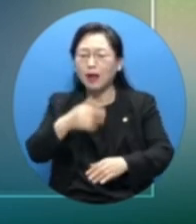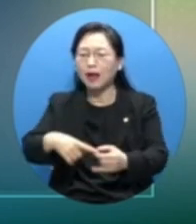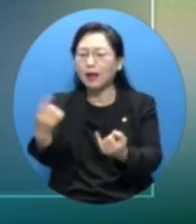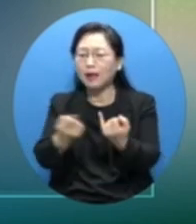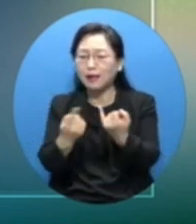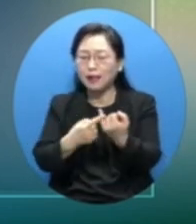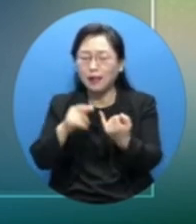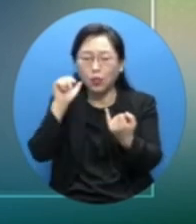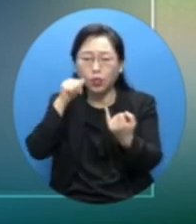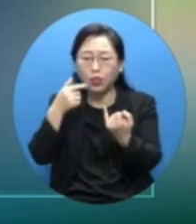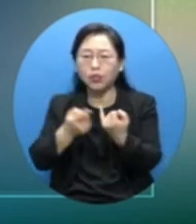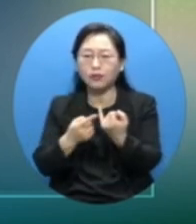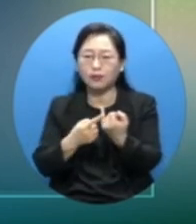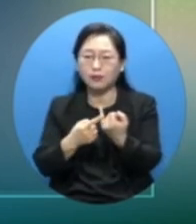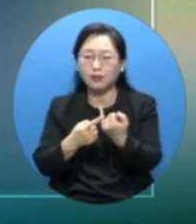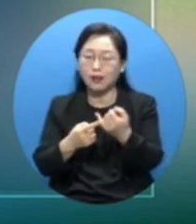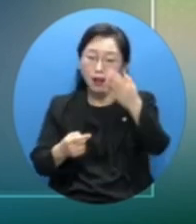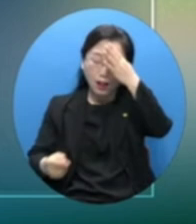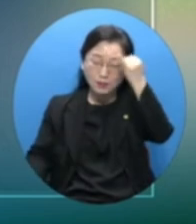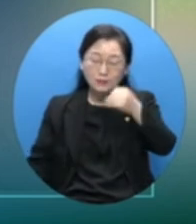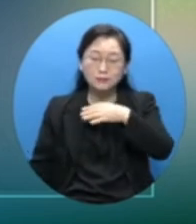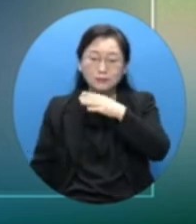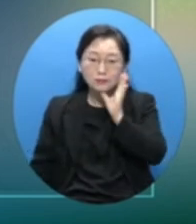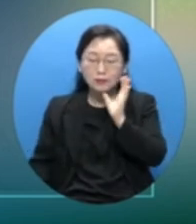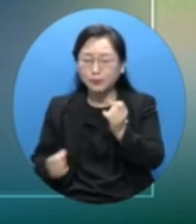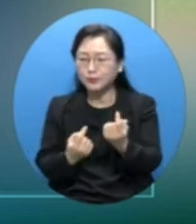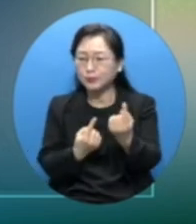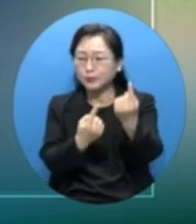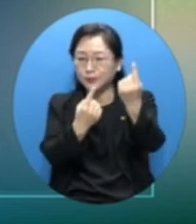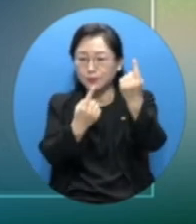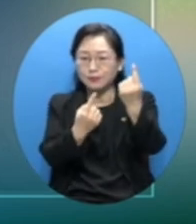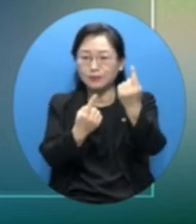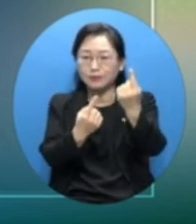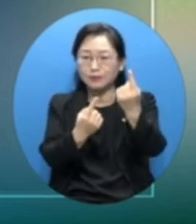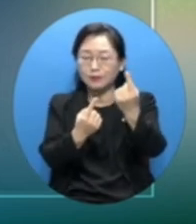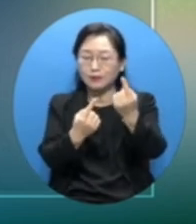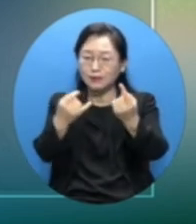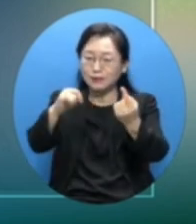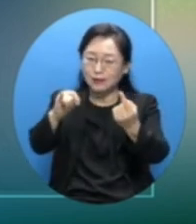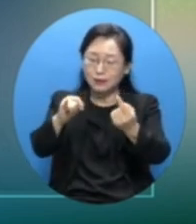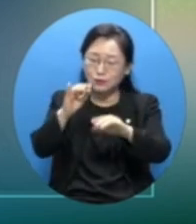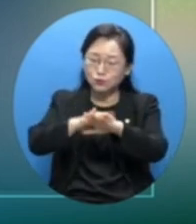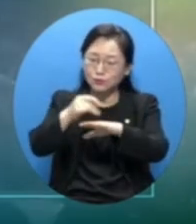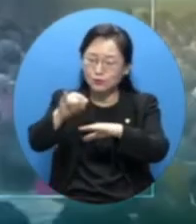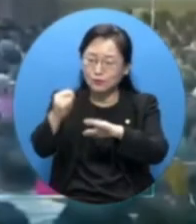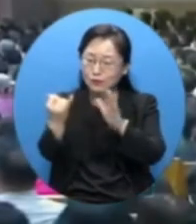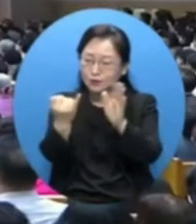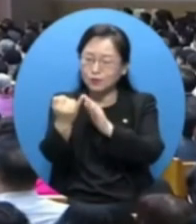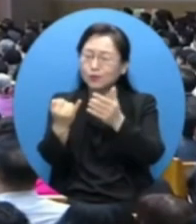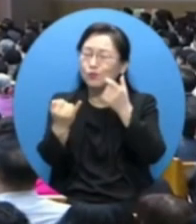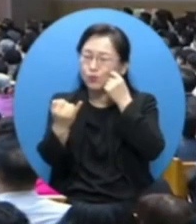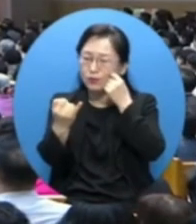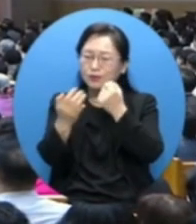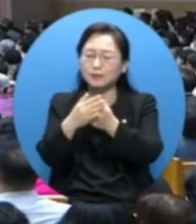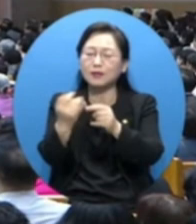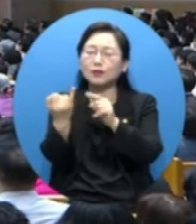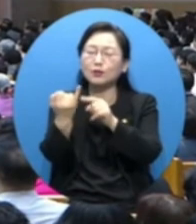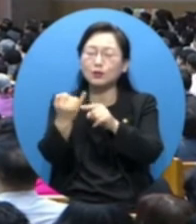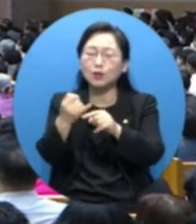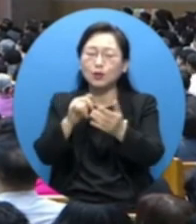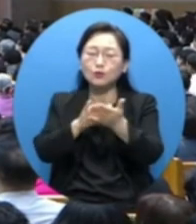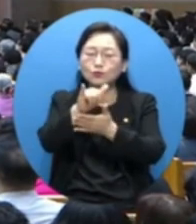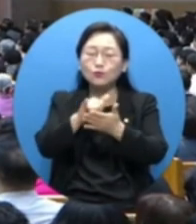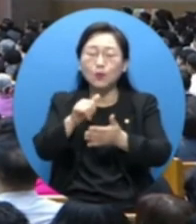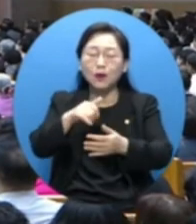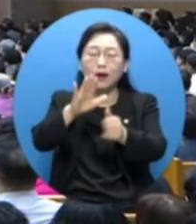받았습니다. 근데 할머니가 나이가 들어 더 이상 셰핑을 돌볼 수가 없으니까 너 뉴욕에 있는 엄마를 찾아가라.